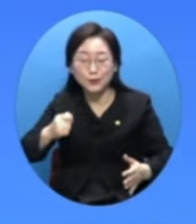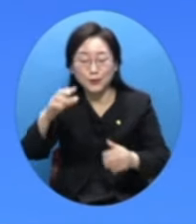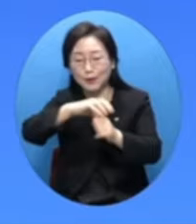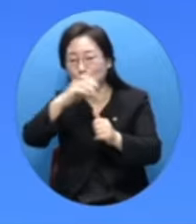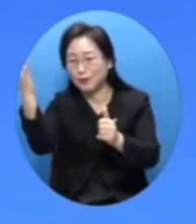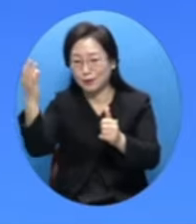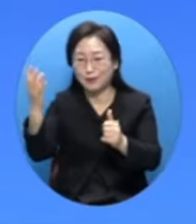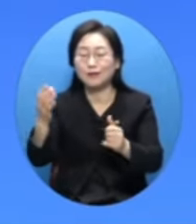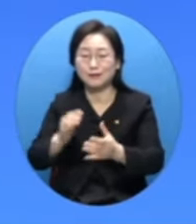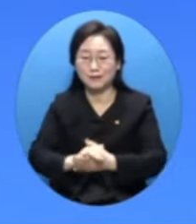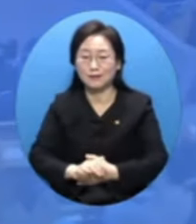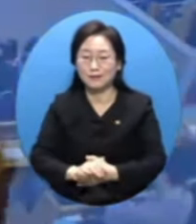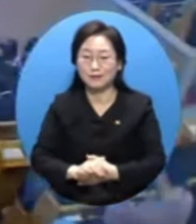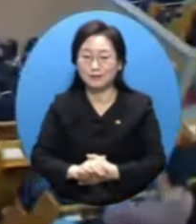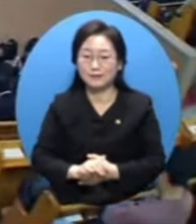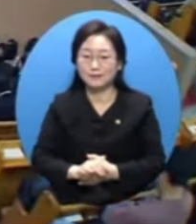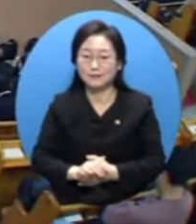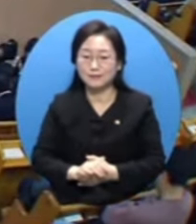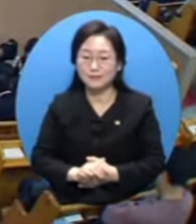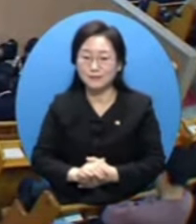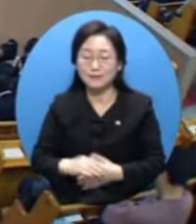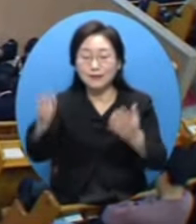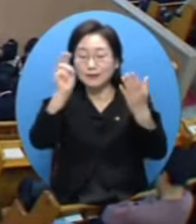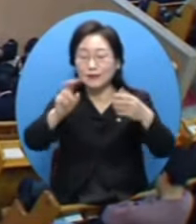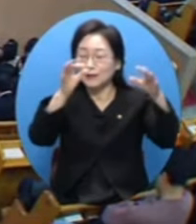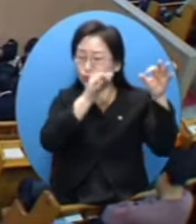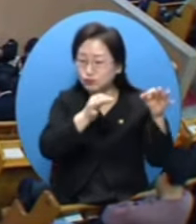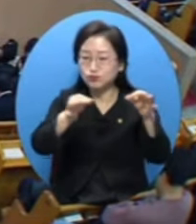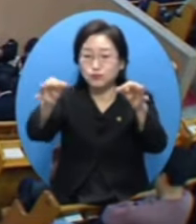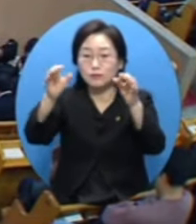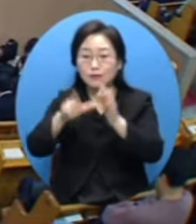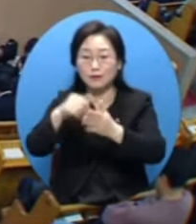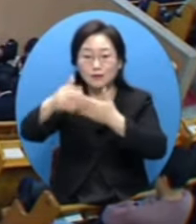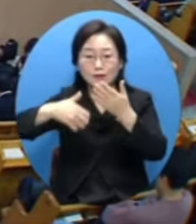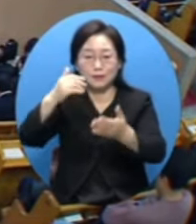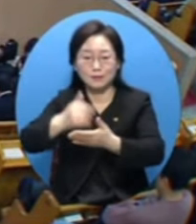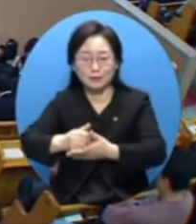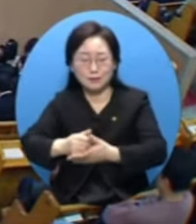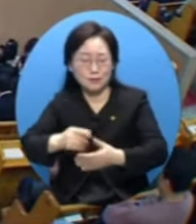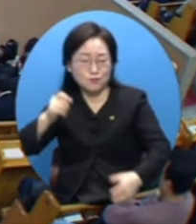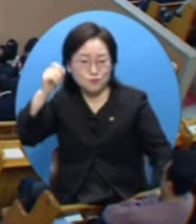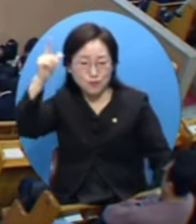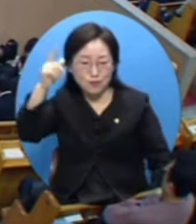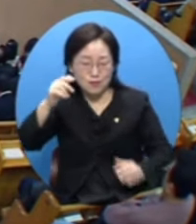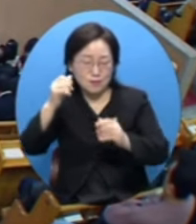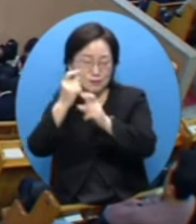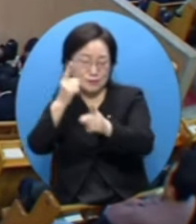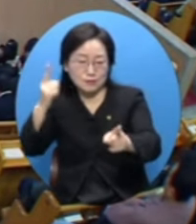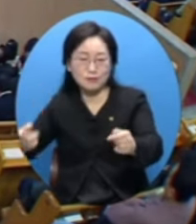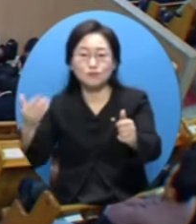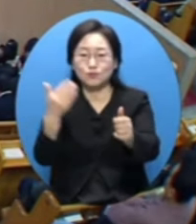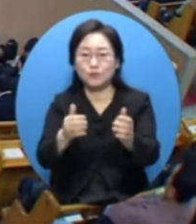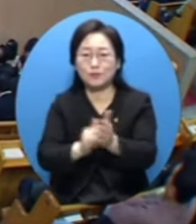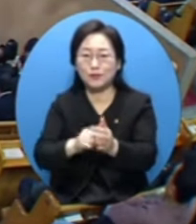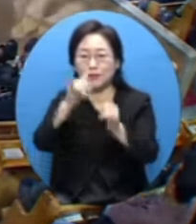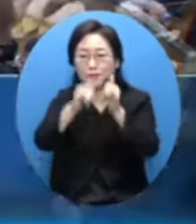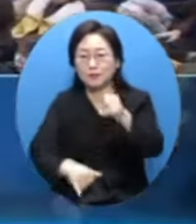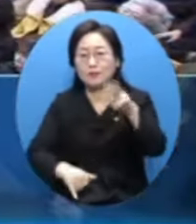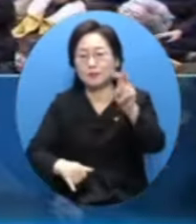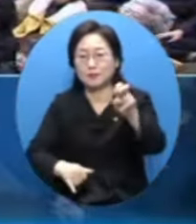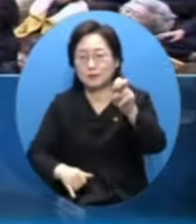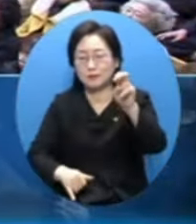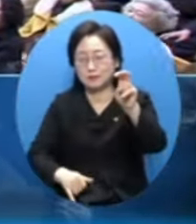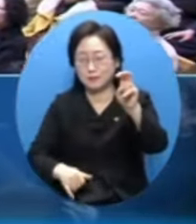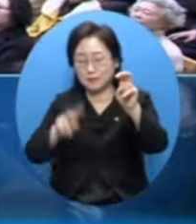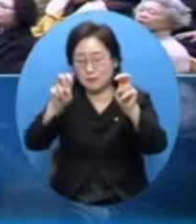받게 될 것입니다. 찬양을 부르며 나갈 때 하나님께서 위대한 승리를 저에게 선물로 주셨습니다. 역대하 20장 22절